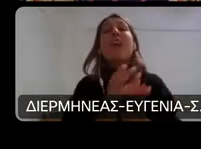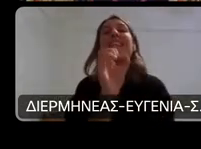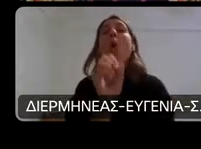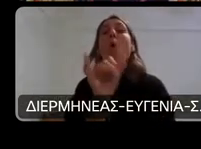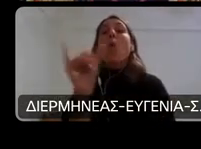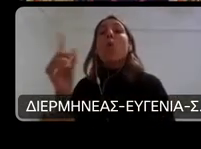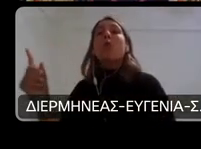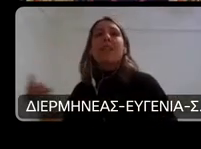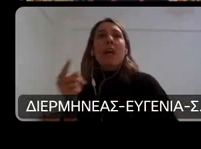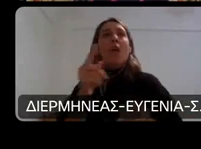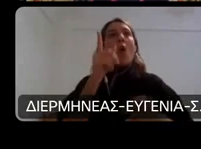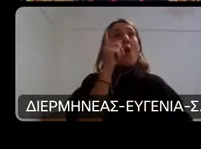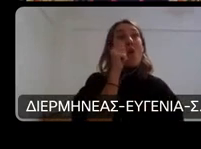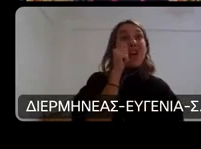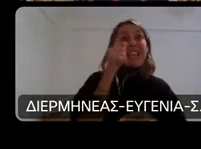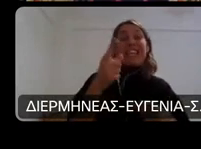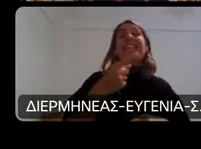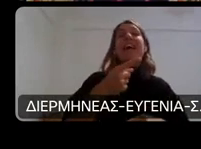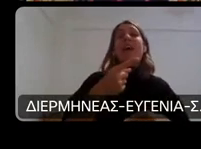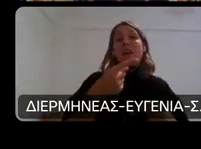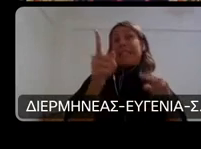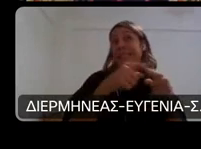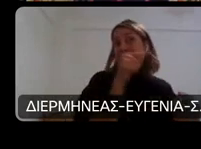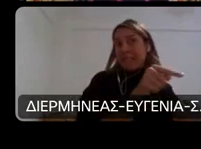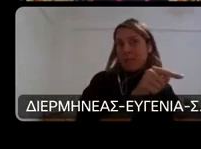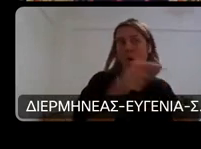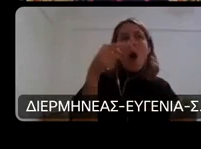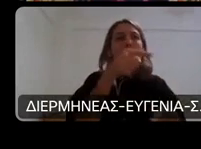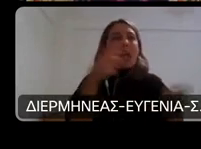αρσενικό γένος σε επαγγελματικά ουσιαστικά.